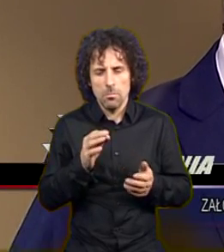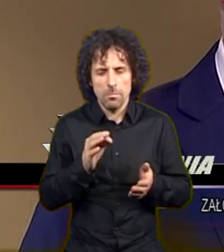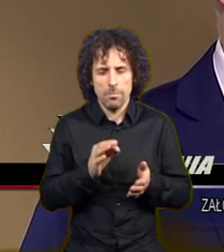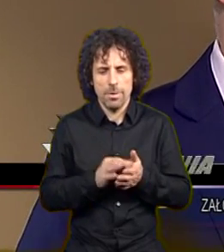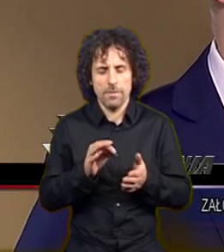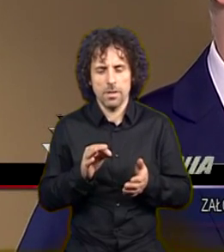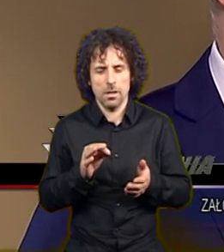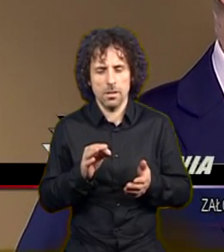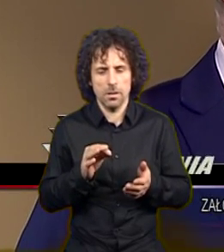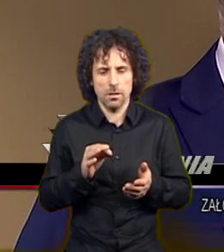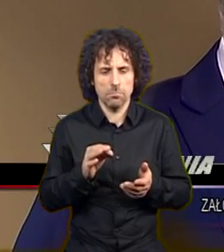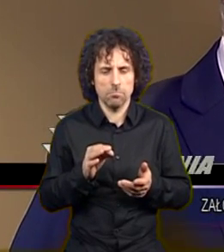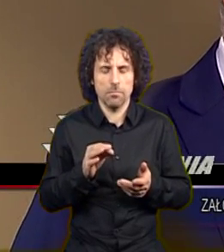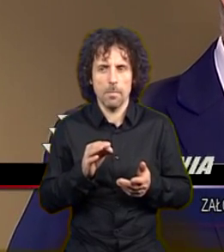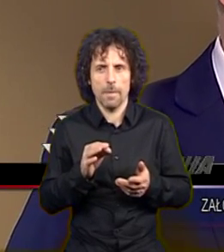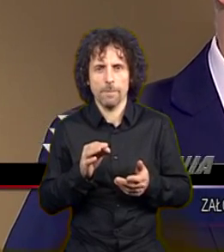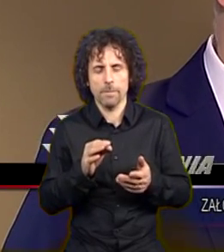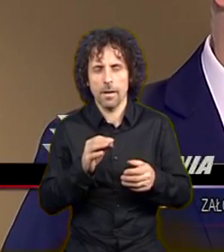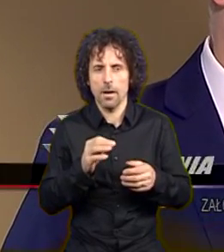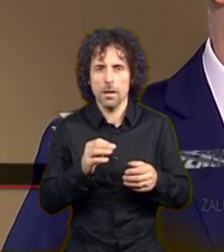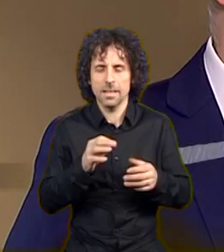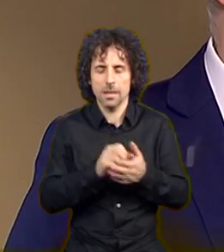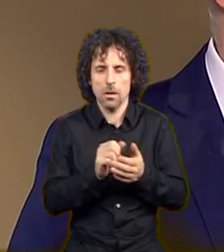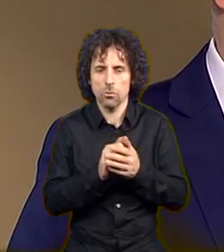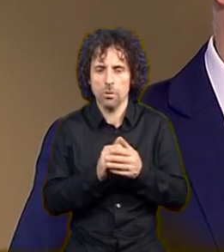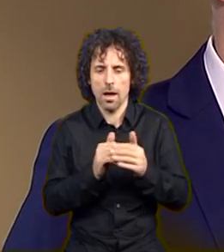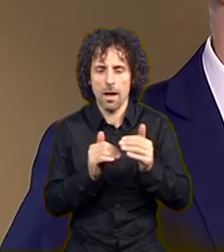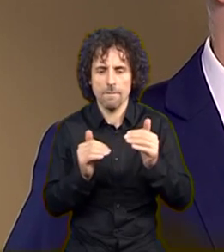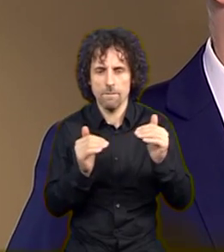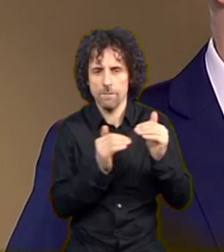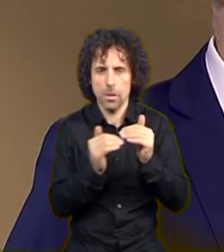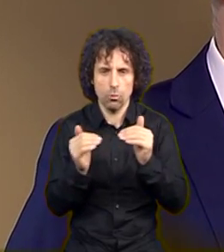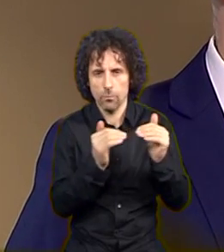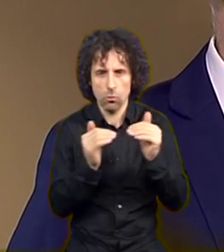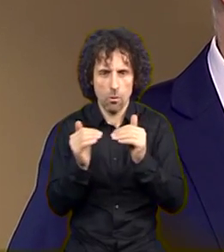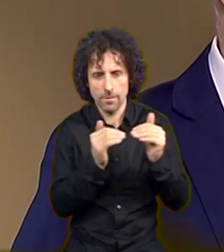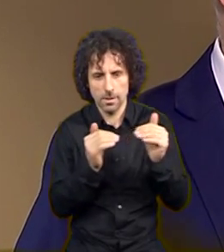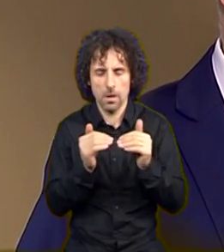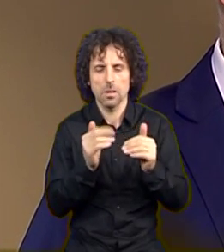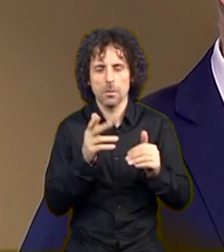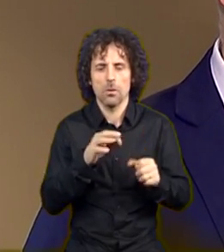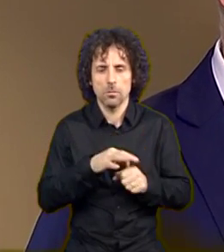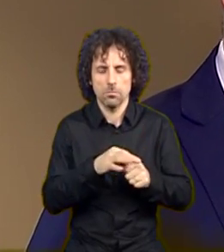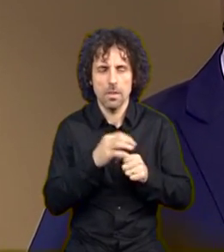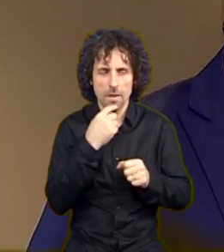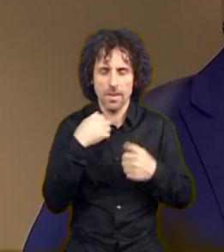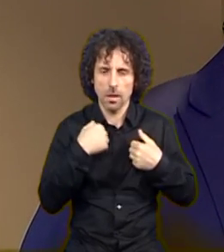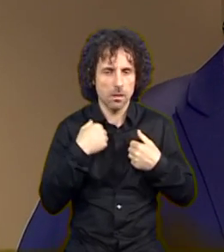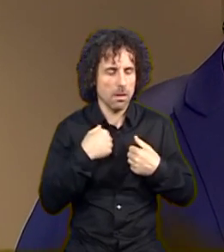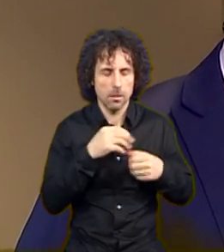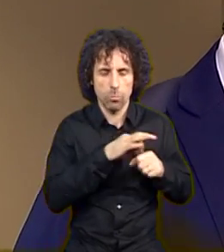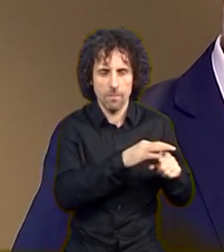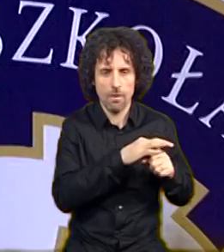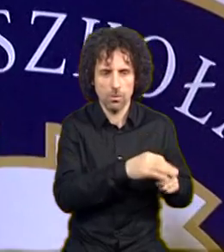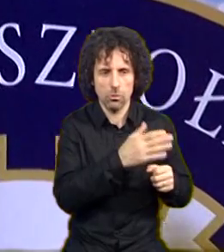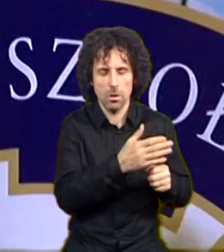językowe, nazwijmy to w ten sposób, będą dodatkowe zajęcia wyrównujące poziom. Natomiast podstawa brytyjska od samego początku będzie prowadzona w